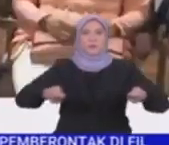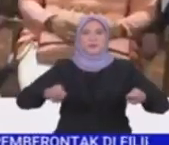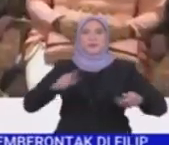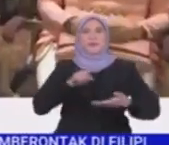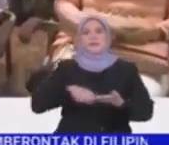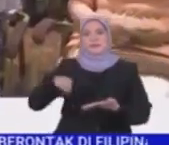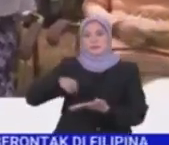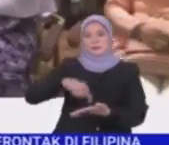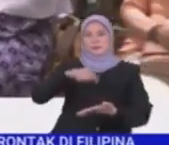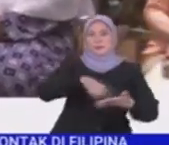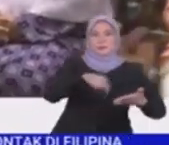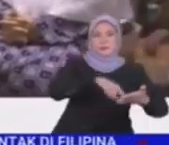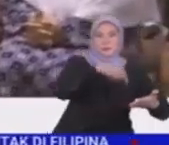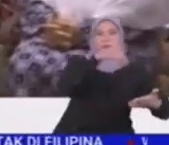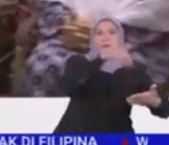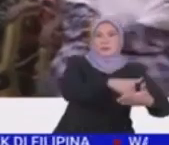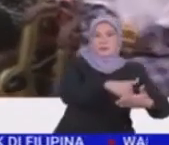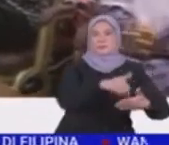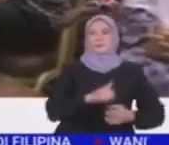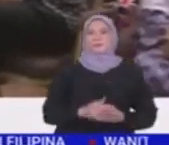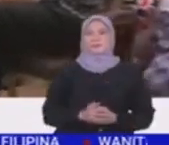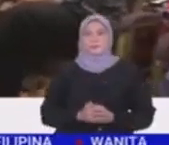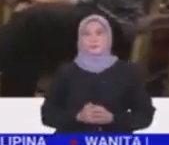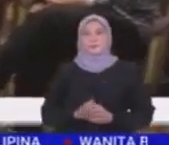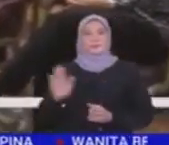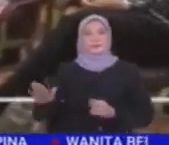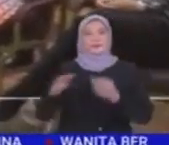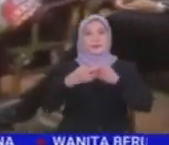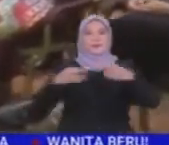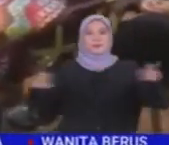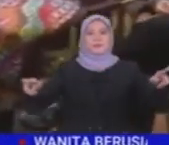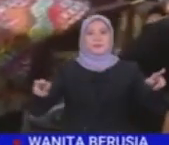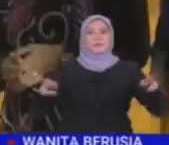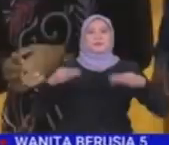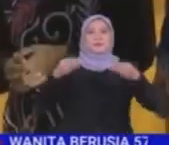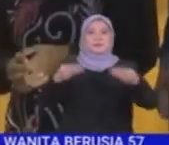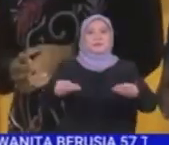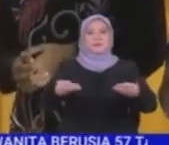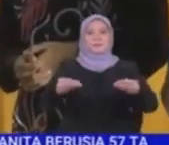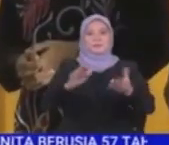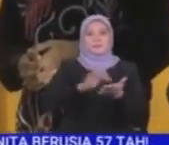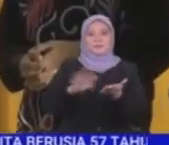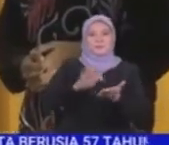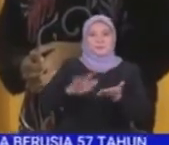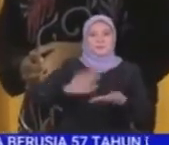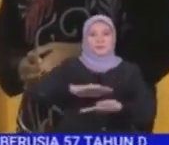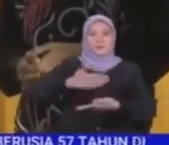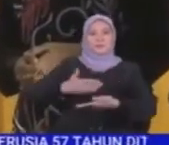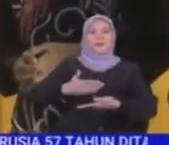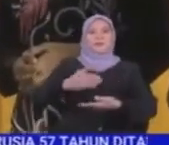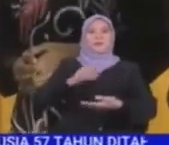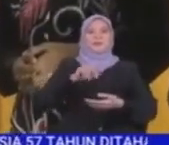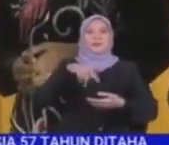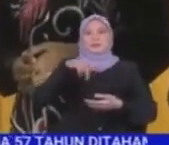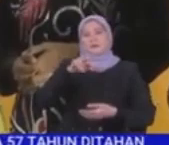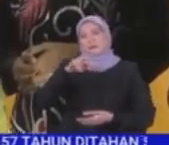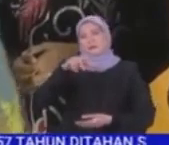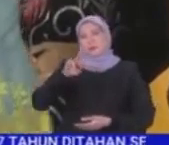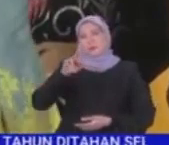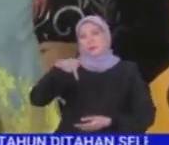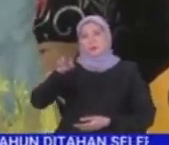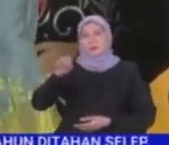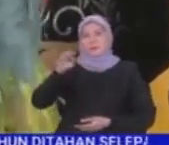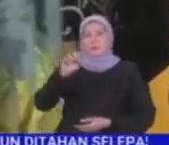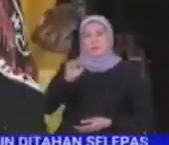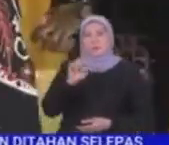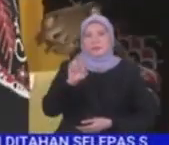dibuat. Beliau ditemui selepas merasmikan Majlis Penyerahan Peranti Siswa di Universiti Putra Malaysia, Serdang.